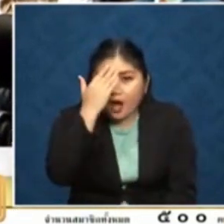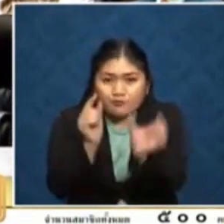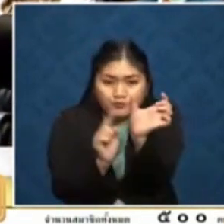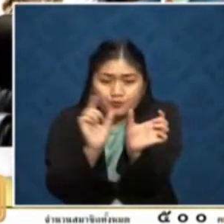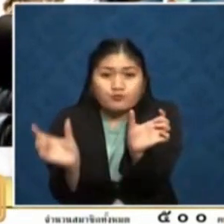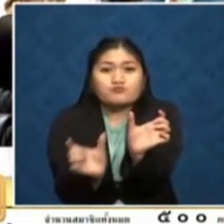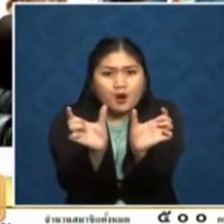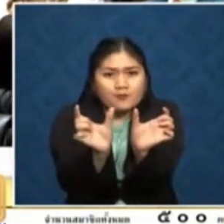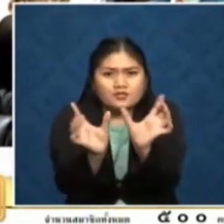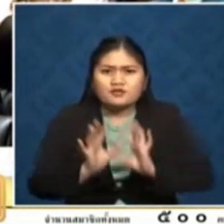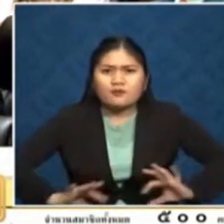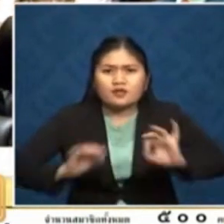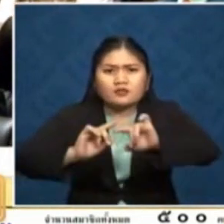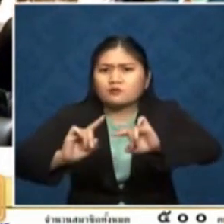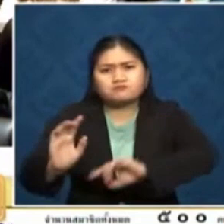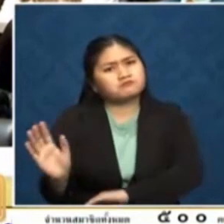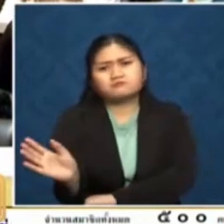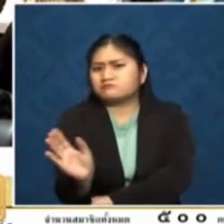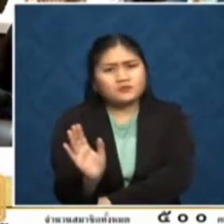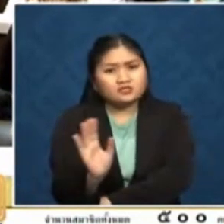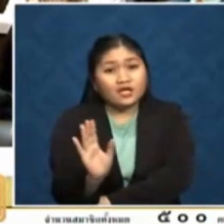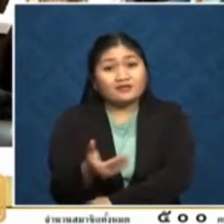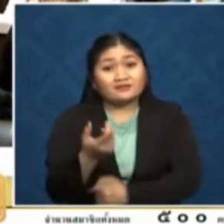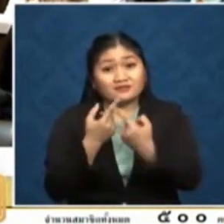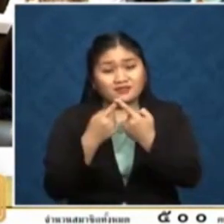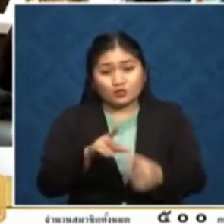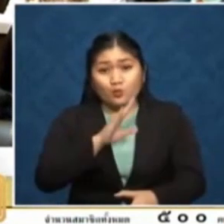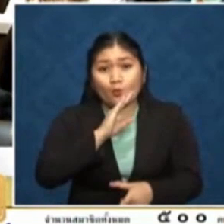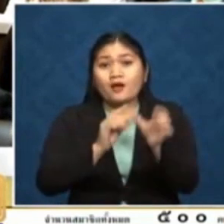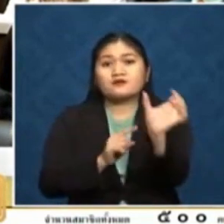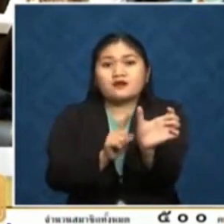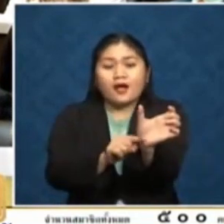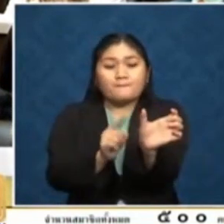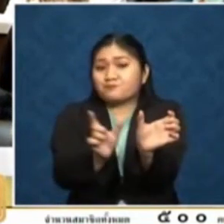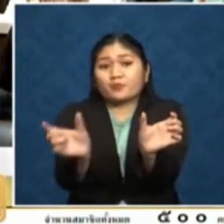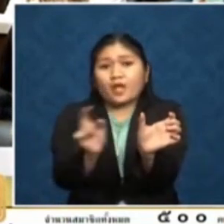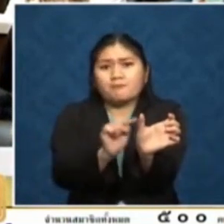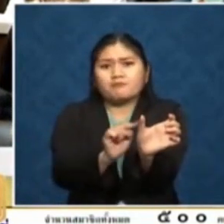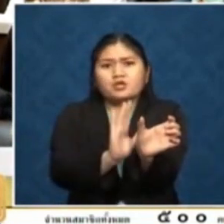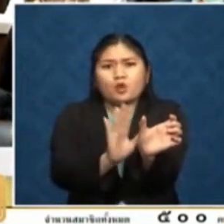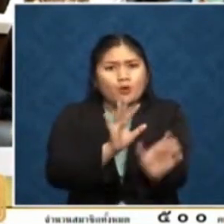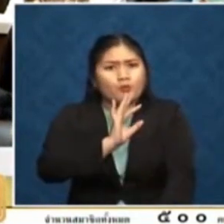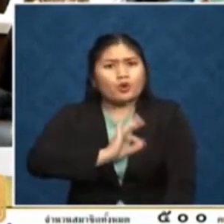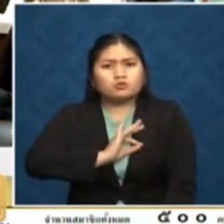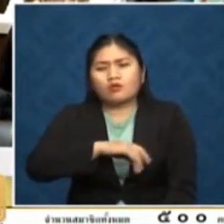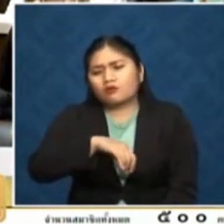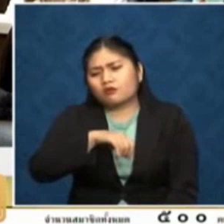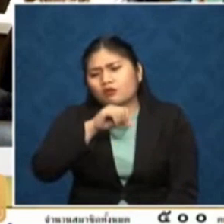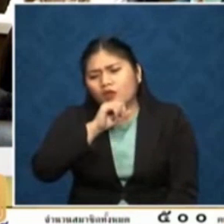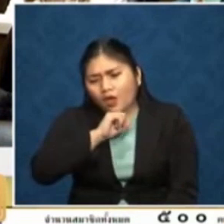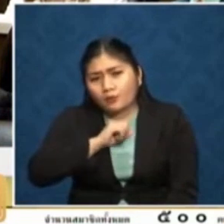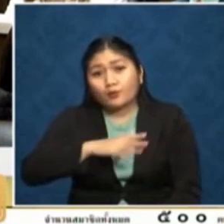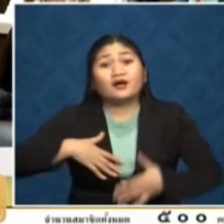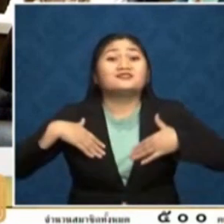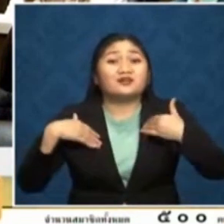ก็ไม่ได้รู้สึกว่าการขึ้นนำหน้านามของผมเนี่ยจะมีความสำคัญใดๆถ้าผมได้เ